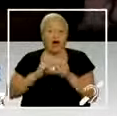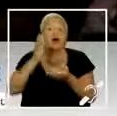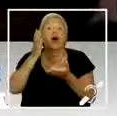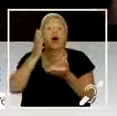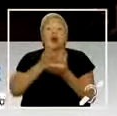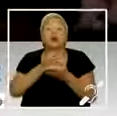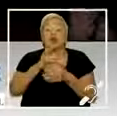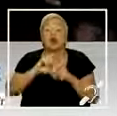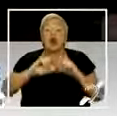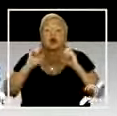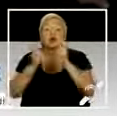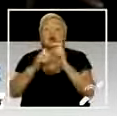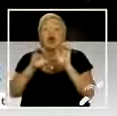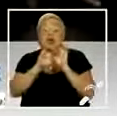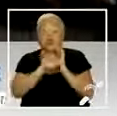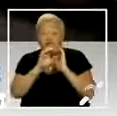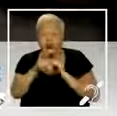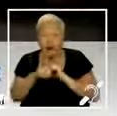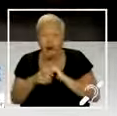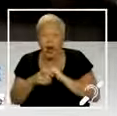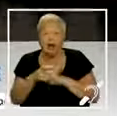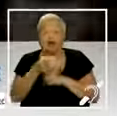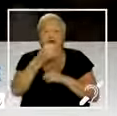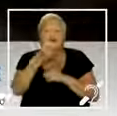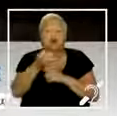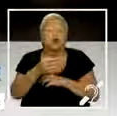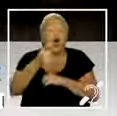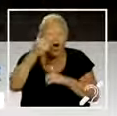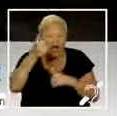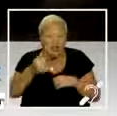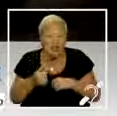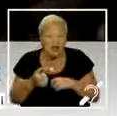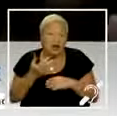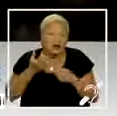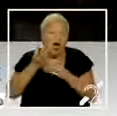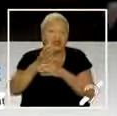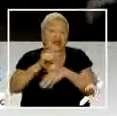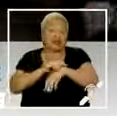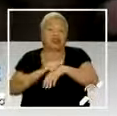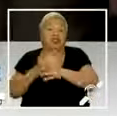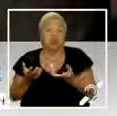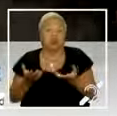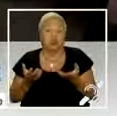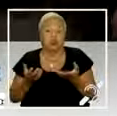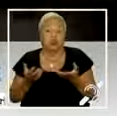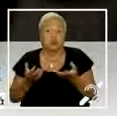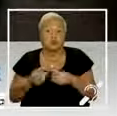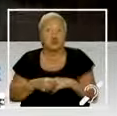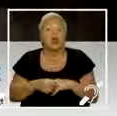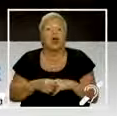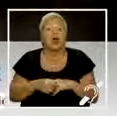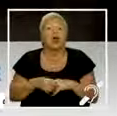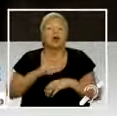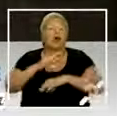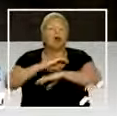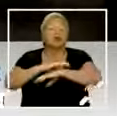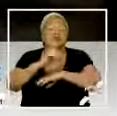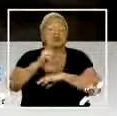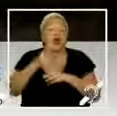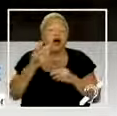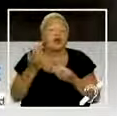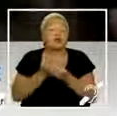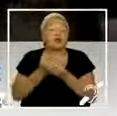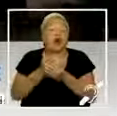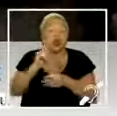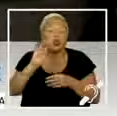CCR retroactivează așa cum cer avocații Elenei Udrea și condiții în care dosarele ei ar fi